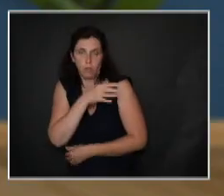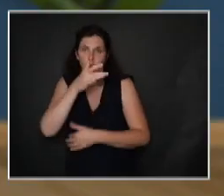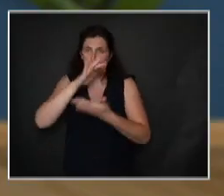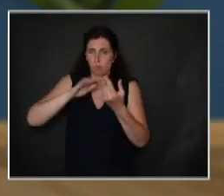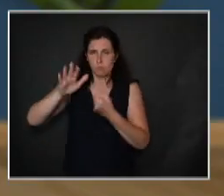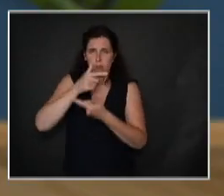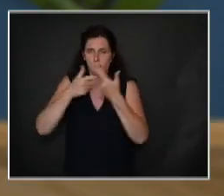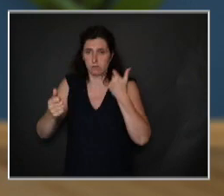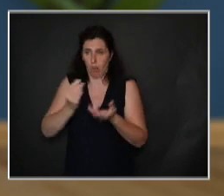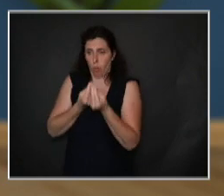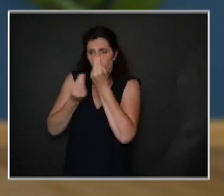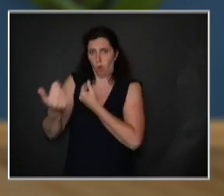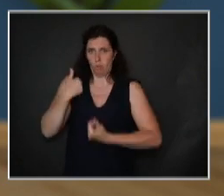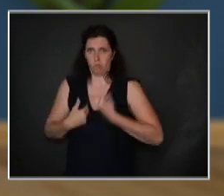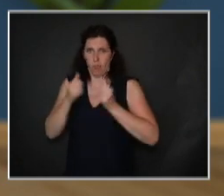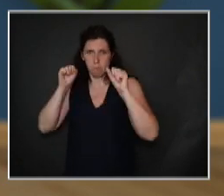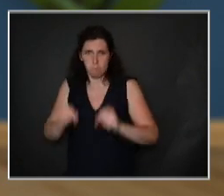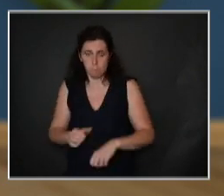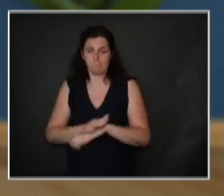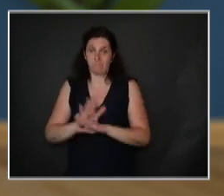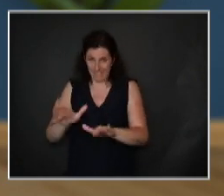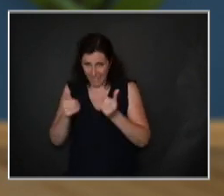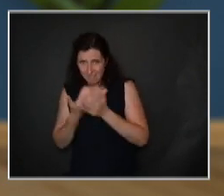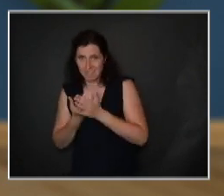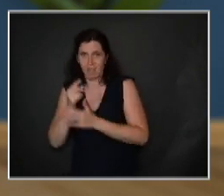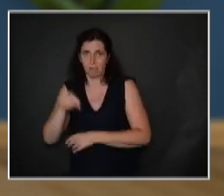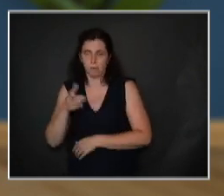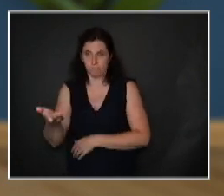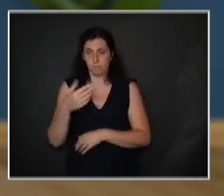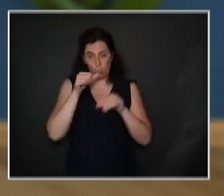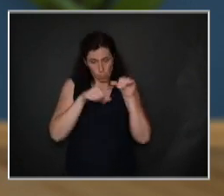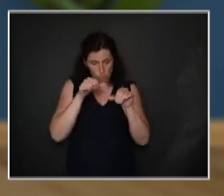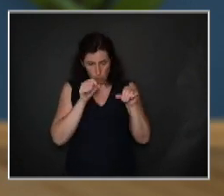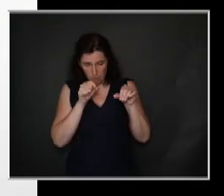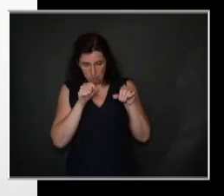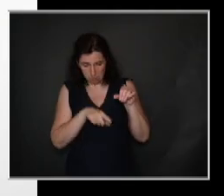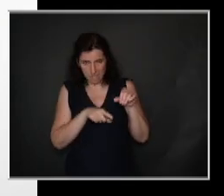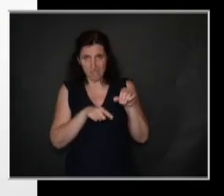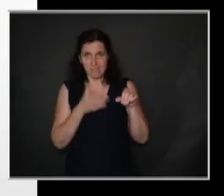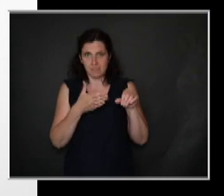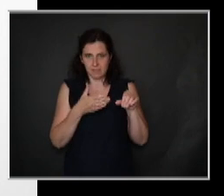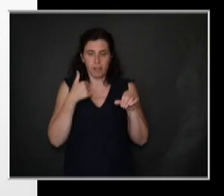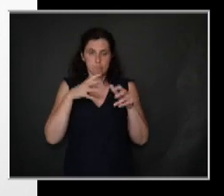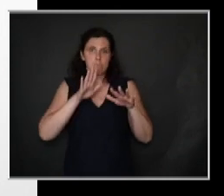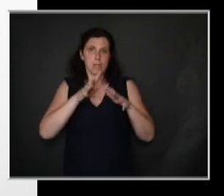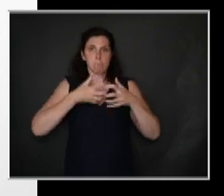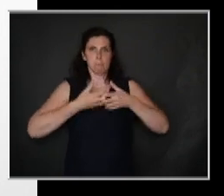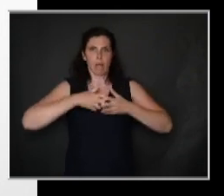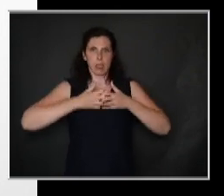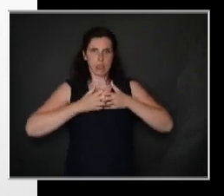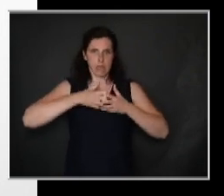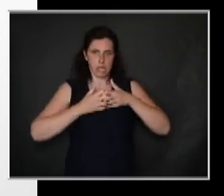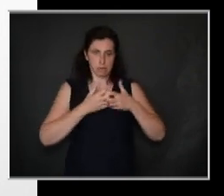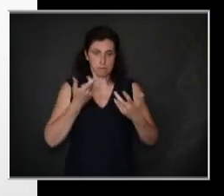handicapés. Alors, la douleur qui est liée à la lombalgie commune est une douleur dite mécanique, c'est-à-dire une douleur